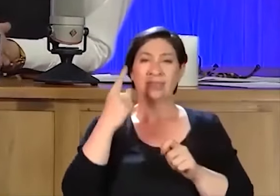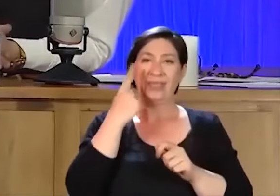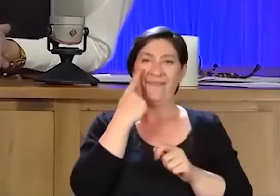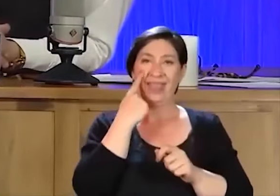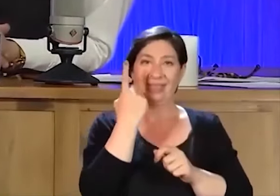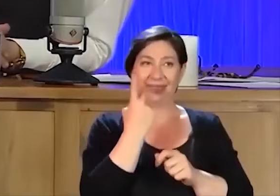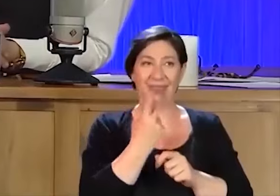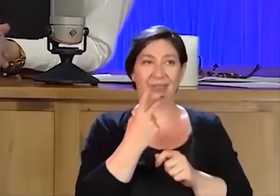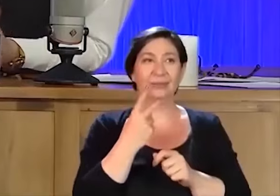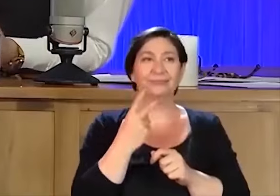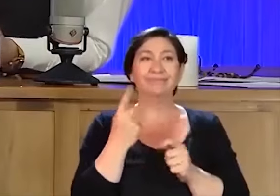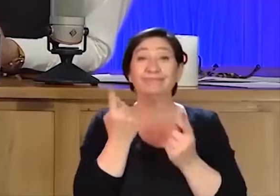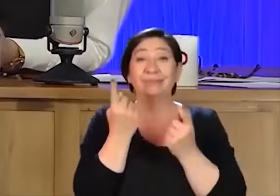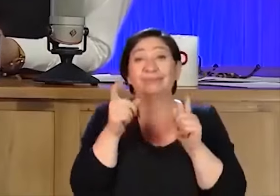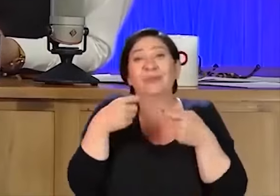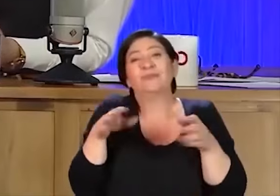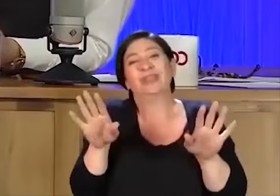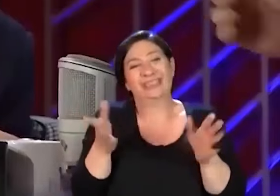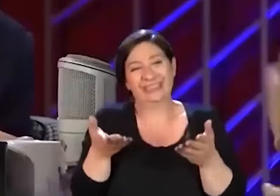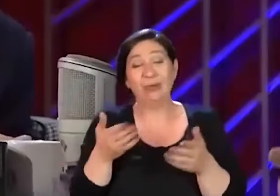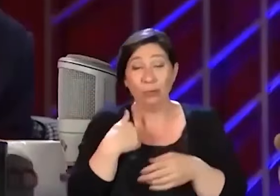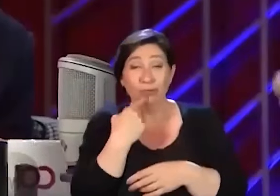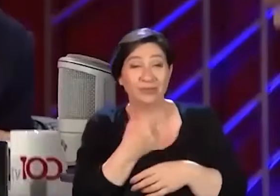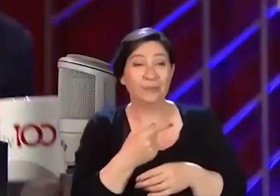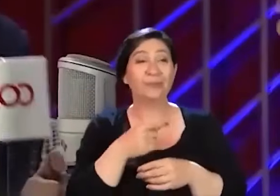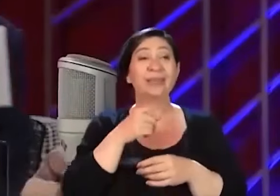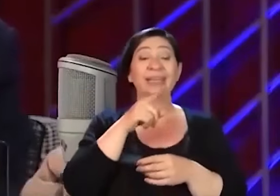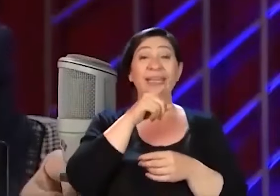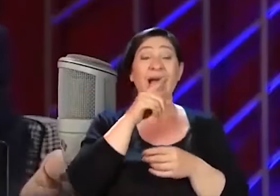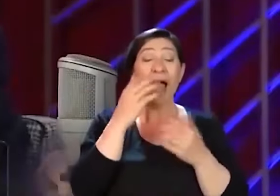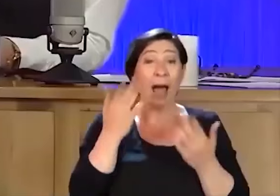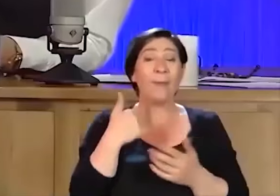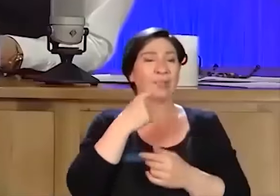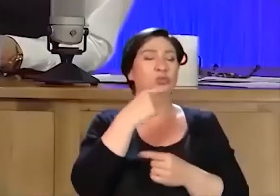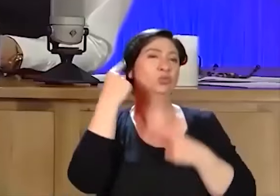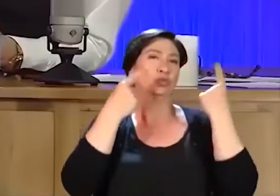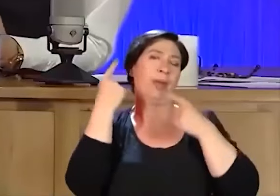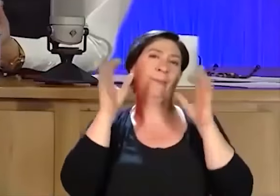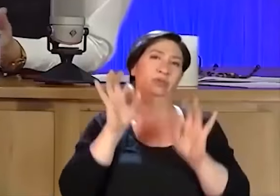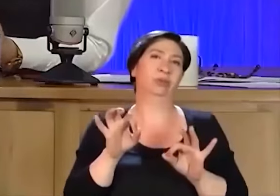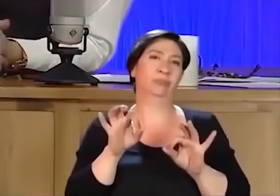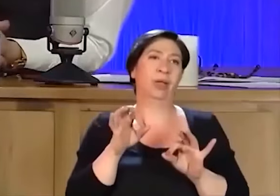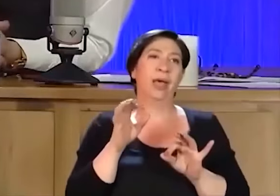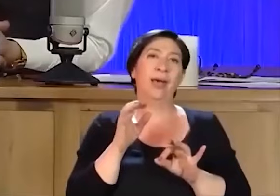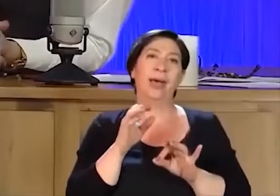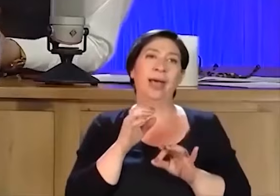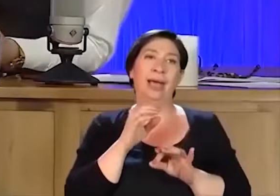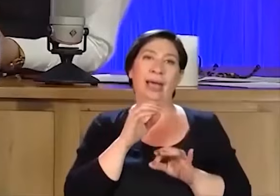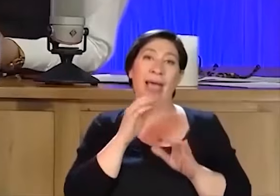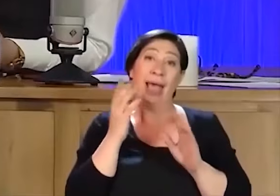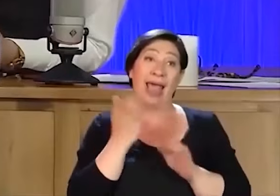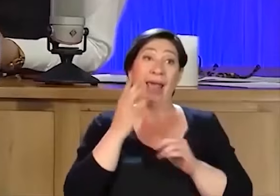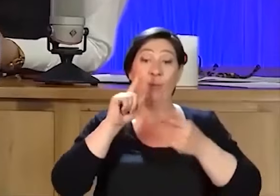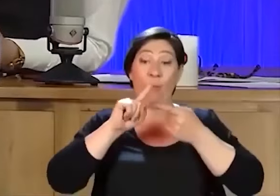devletin... bulamıyorlar. Evet. Onu söyleyeceğim. Yani şimdi ama ben şunu düşünmeye başladım. Yani eğer... tabii